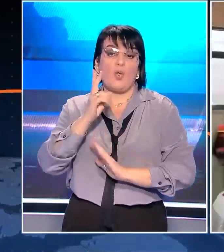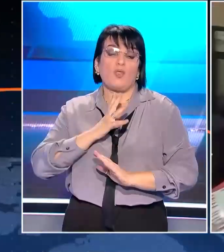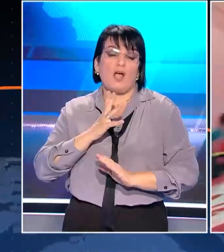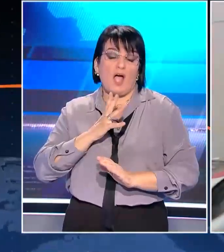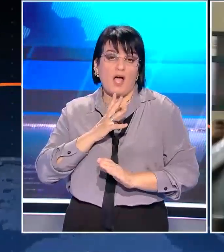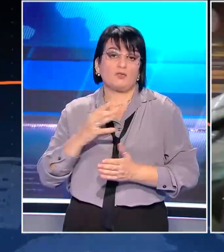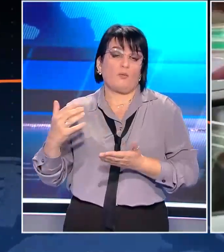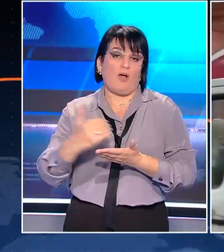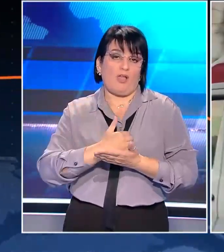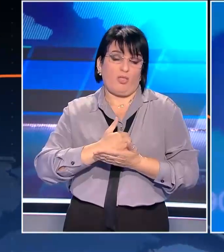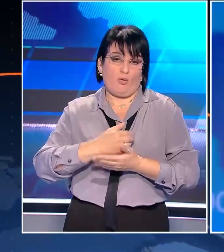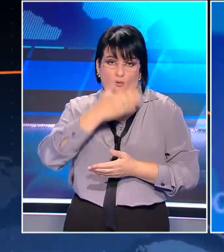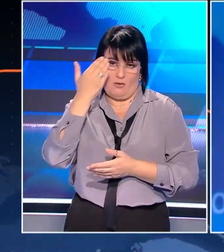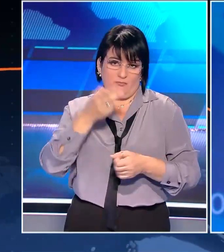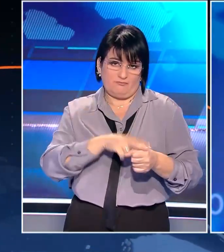σχολείο.